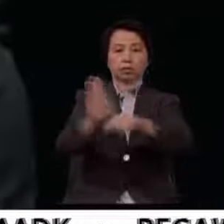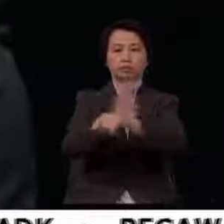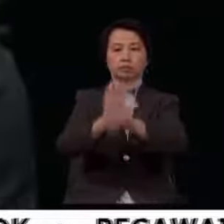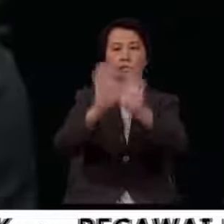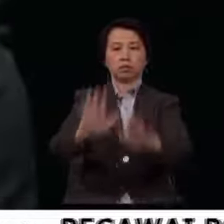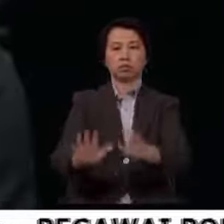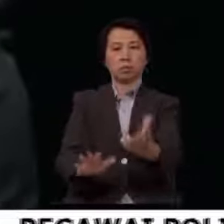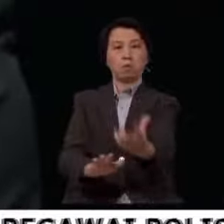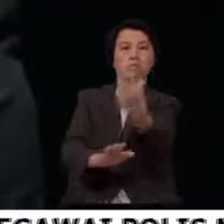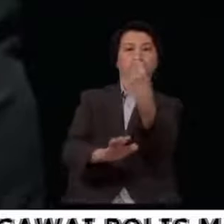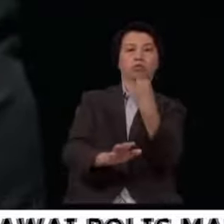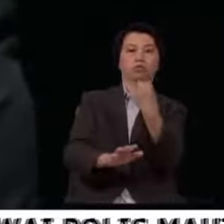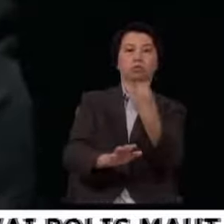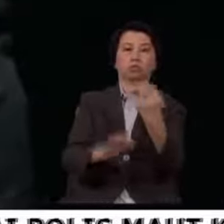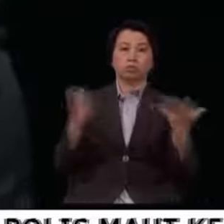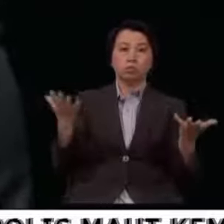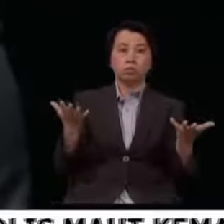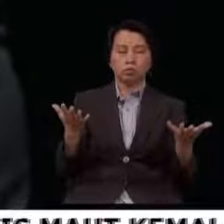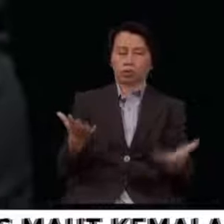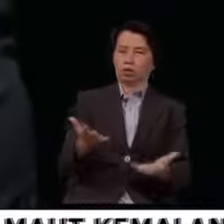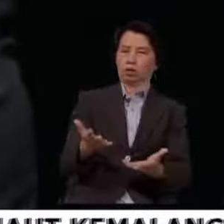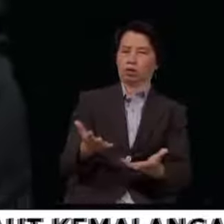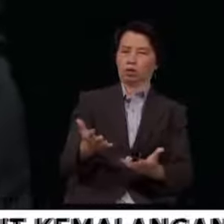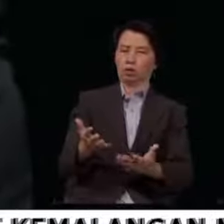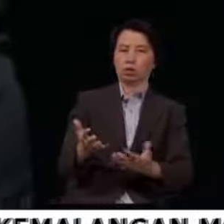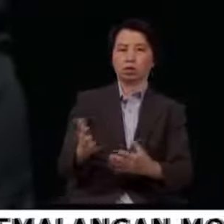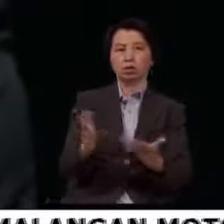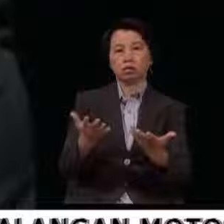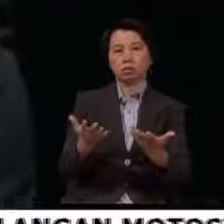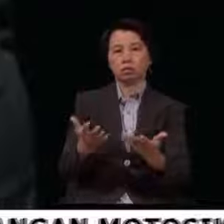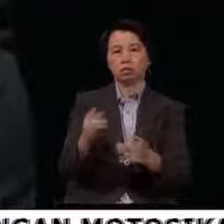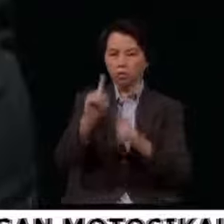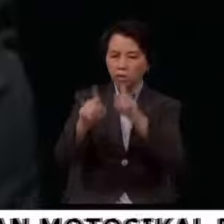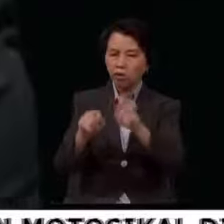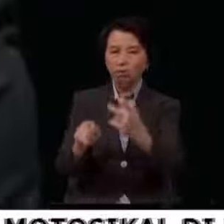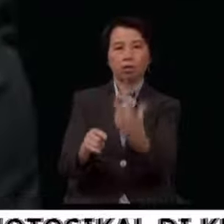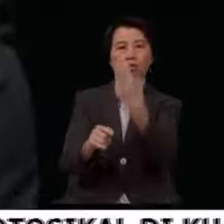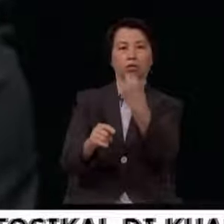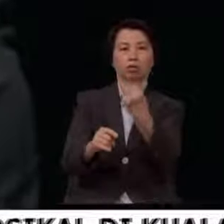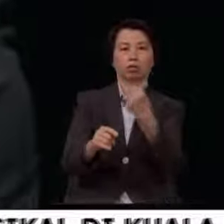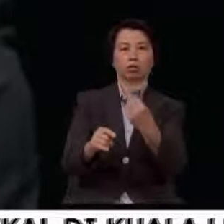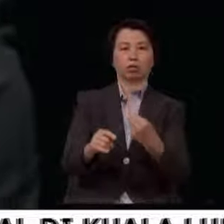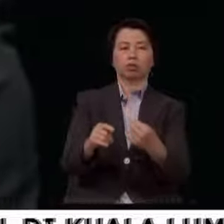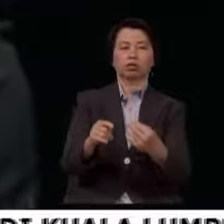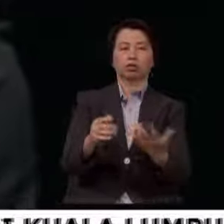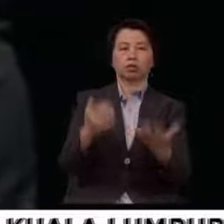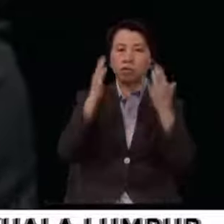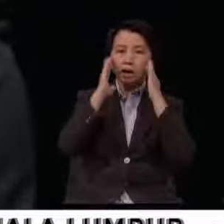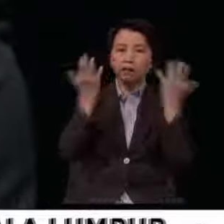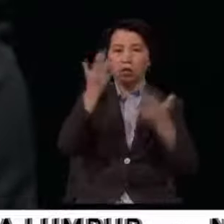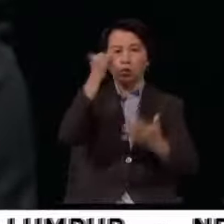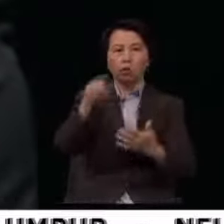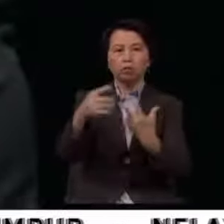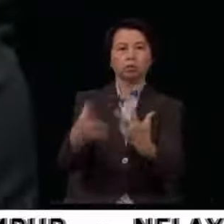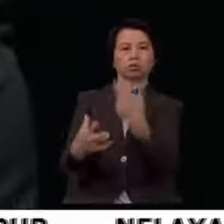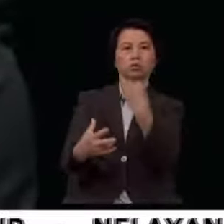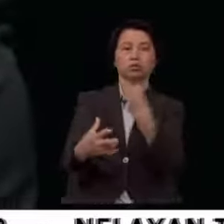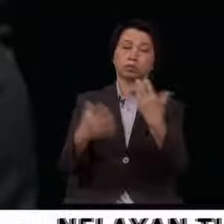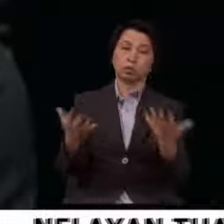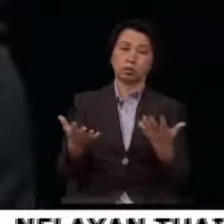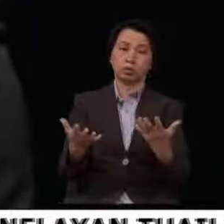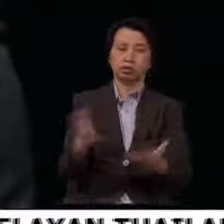jelas menunjukkan ada case ya Jadi kita ambil tindakan dengan